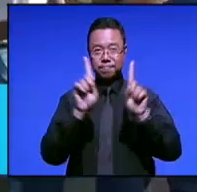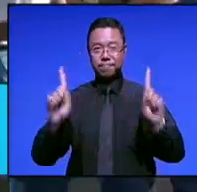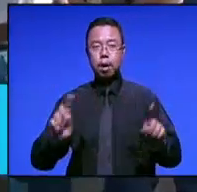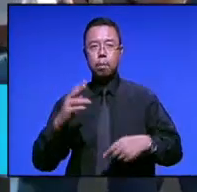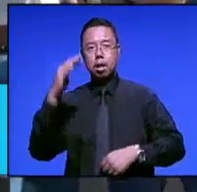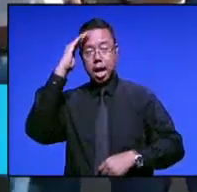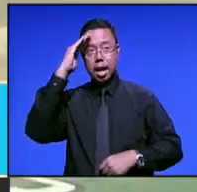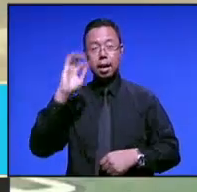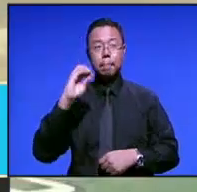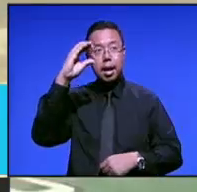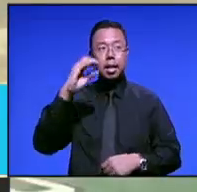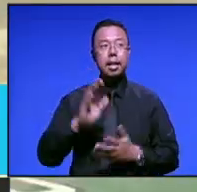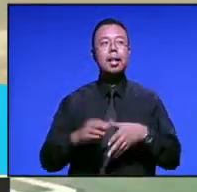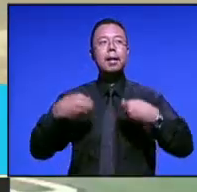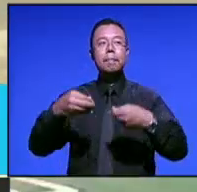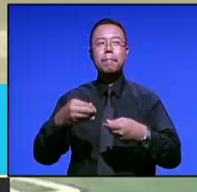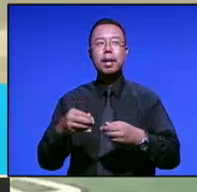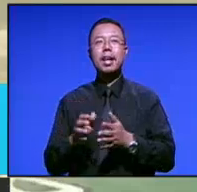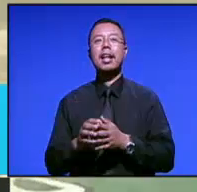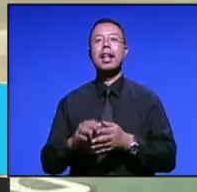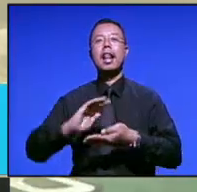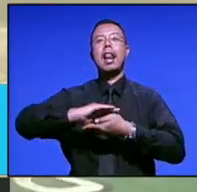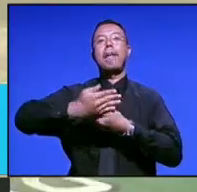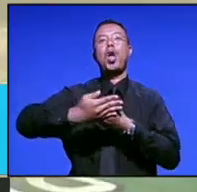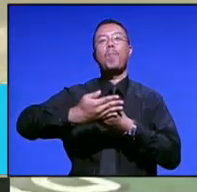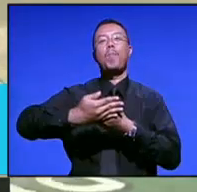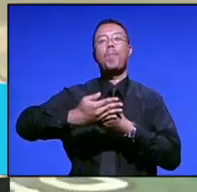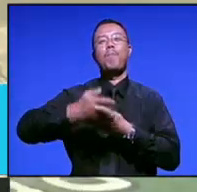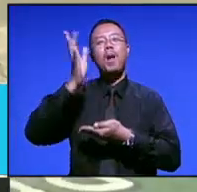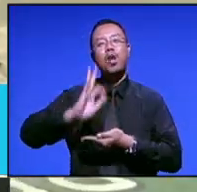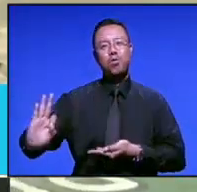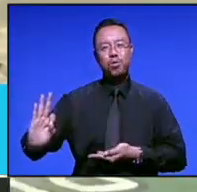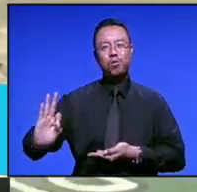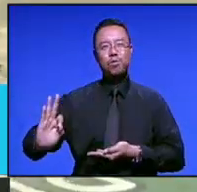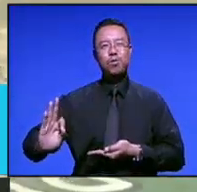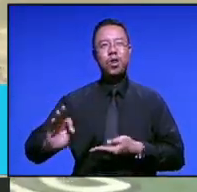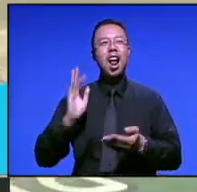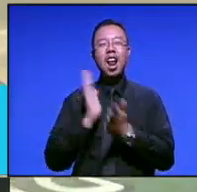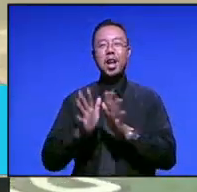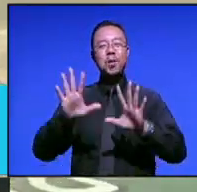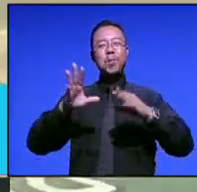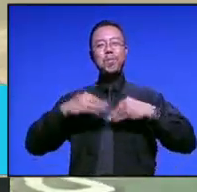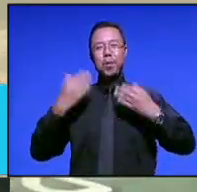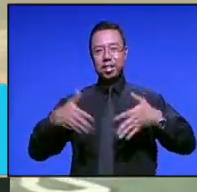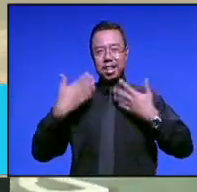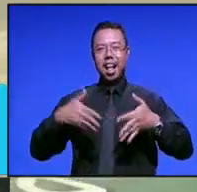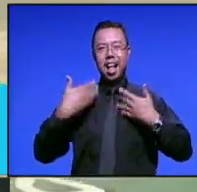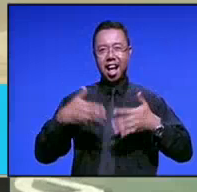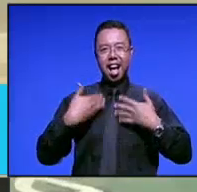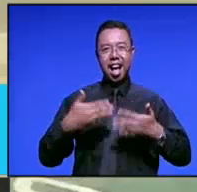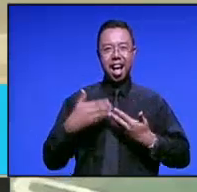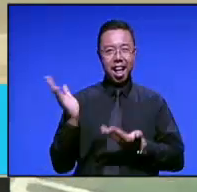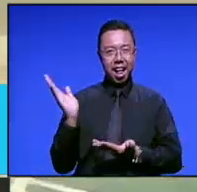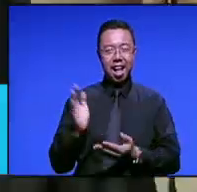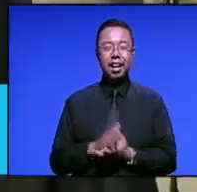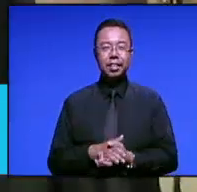pagi, Fajar Yuda Rizki diberi kejutan dengan diberikan komputer jinjing atau laptop. Kontan, kejutan ini membuat siswa kelas 3 sekolah menengah atas